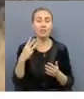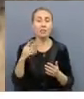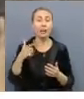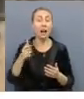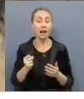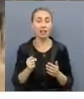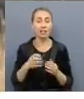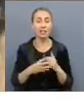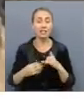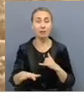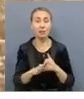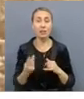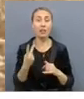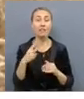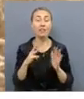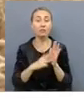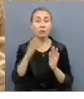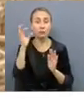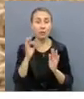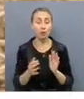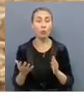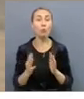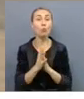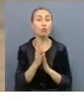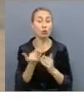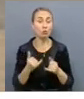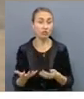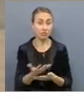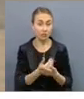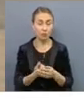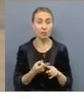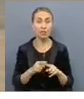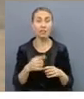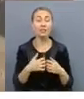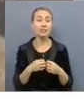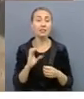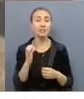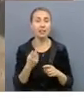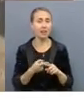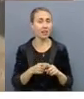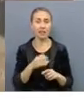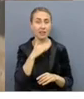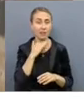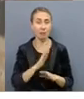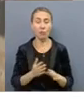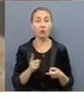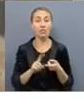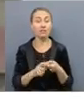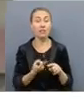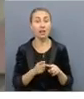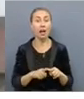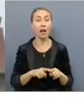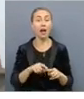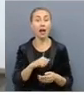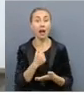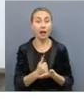земли. Другими словами, 28% урожая уже собрано. Для середины сентября это, конечно, немного. В связи с этим аким области